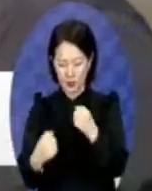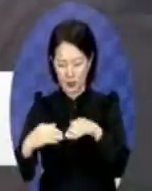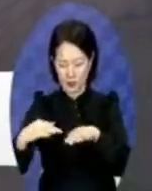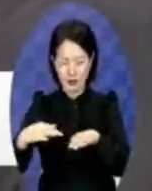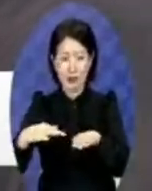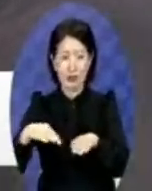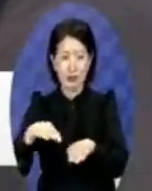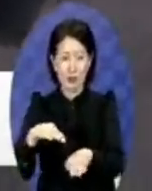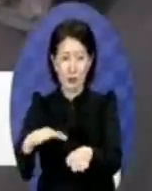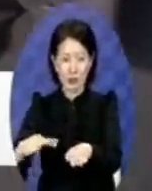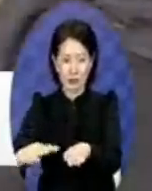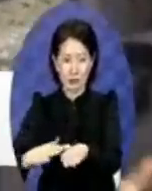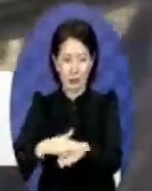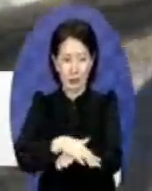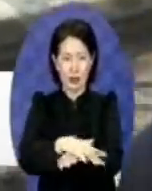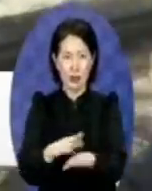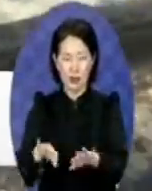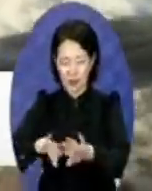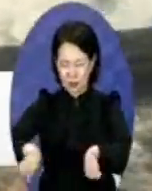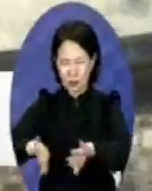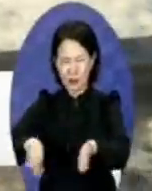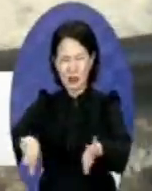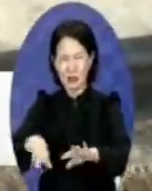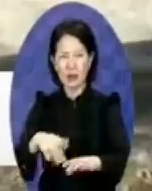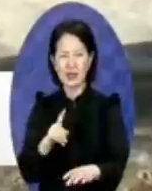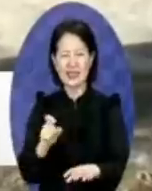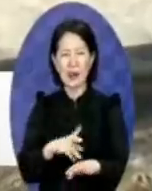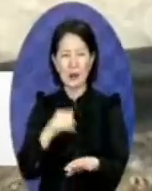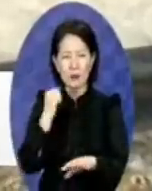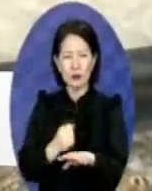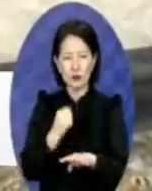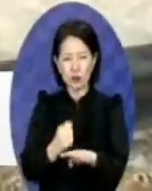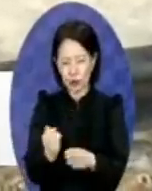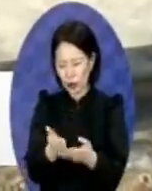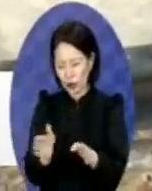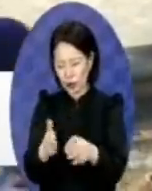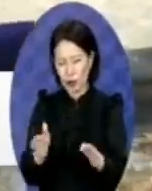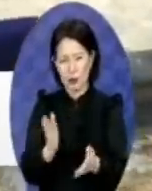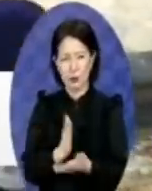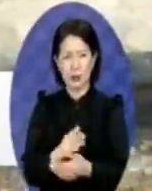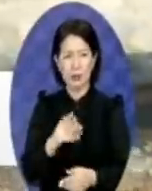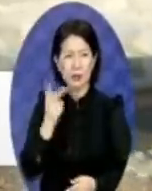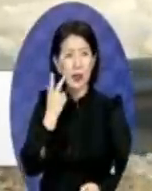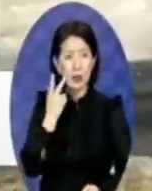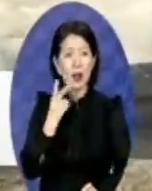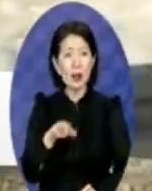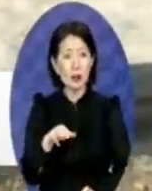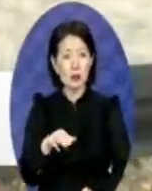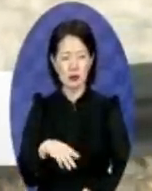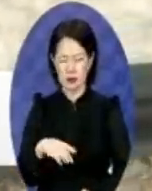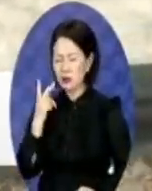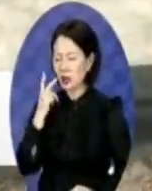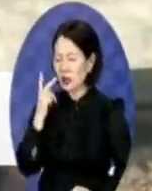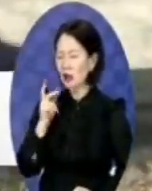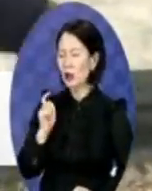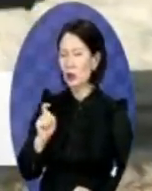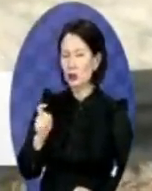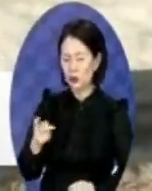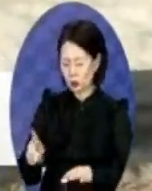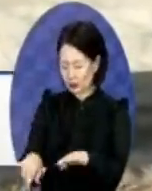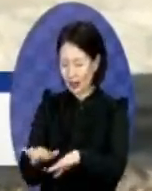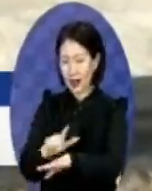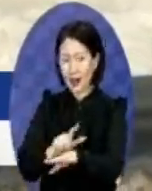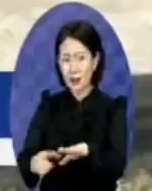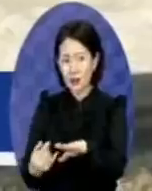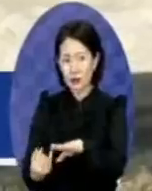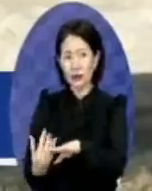ингэж. Цэвэрлэл ингэж замынхаа мөчийг зохиолцох гэж байна. Энэ үрэн байнгын гэдэг үү? Байнгын. Ерөөсөө энэ хөрсний ус бол